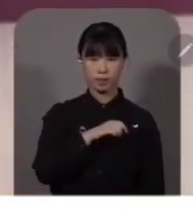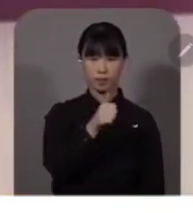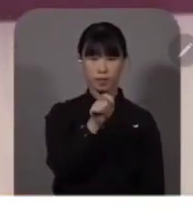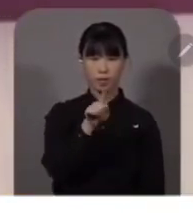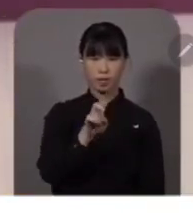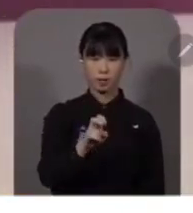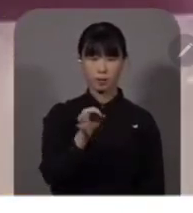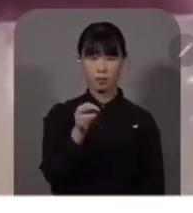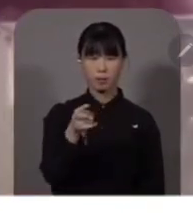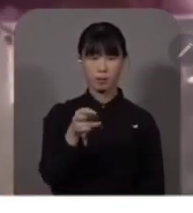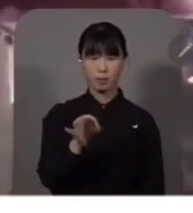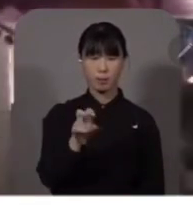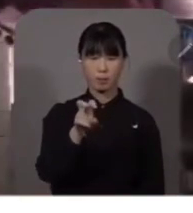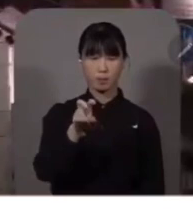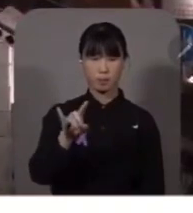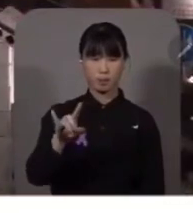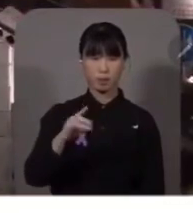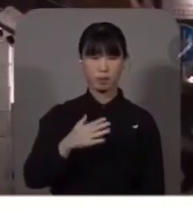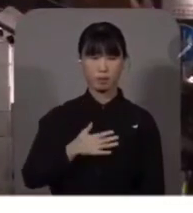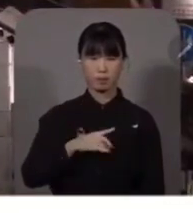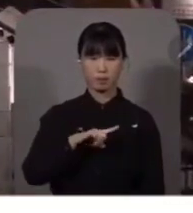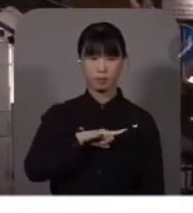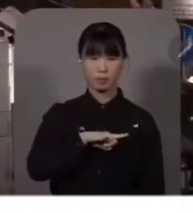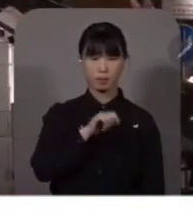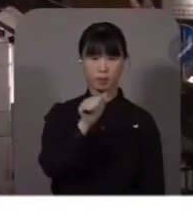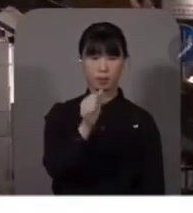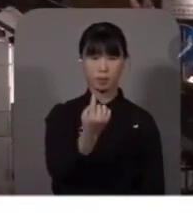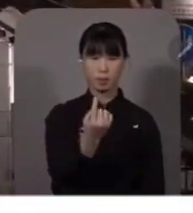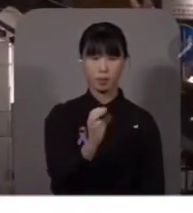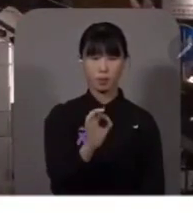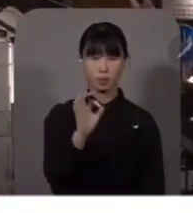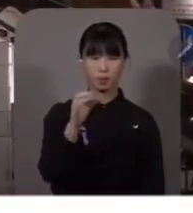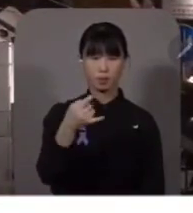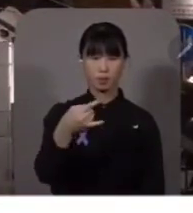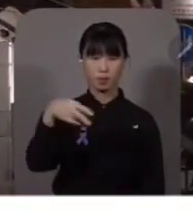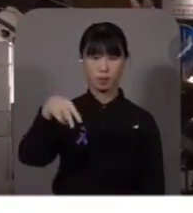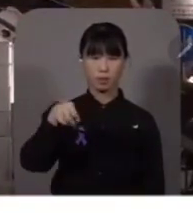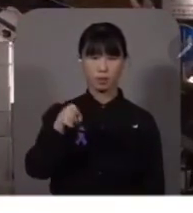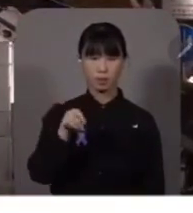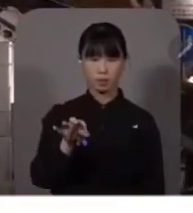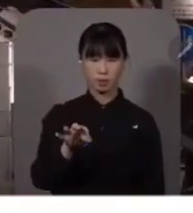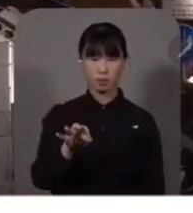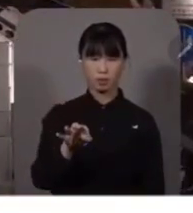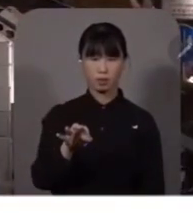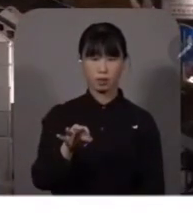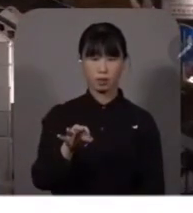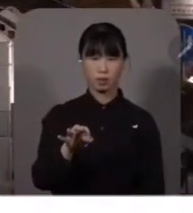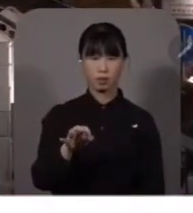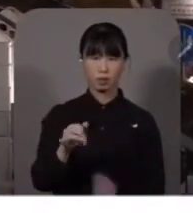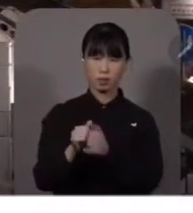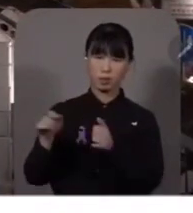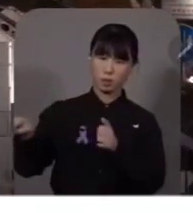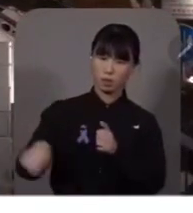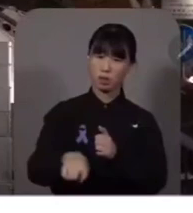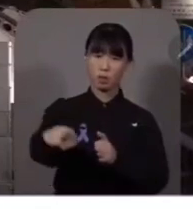함영매 내 이름은 홍희성 누가 왜